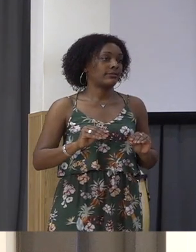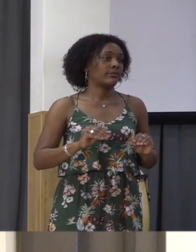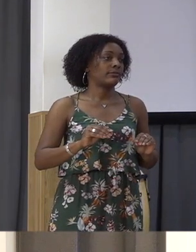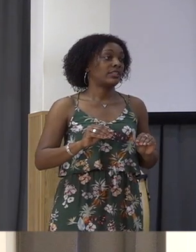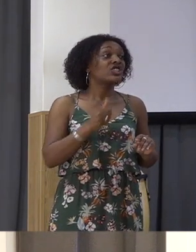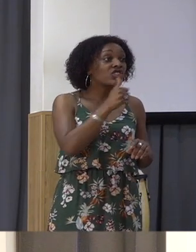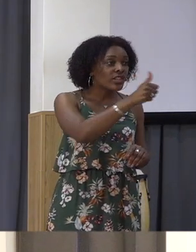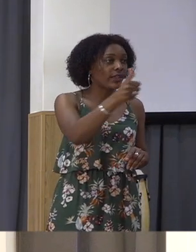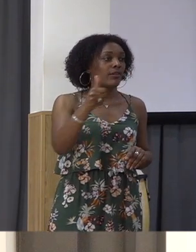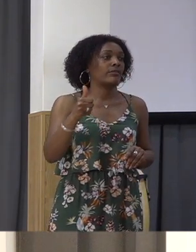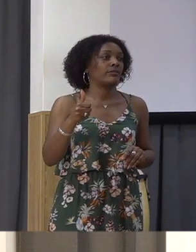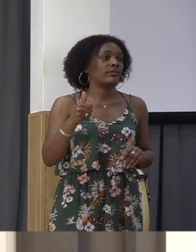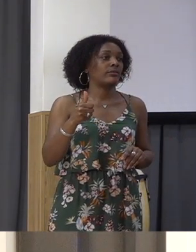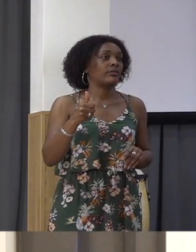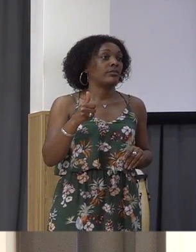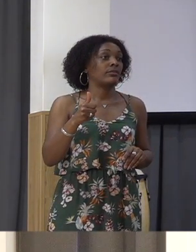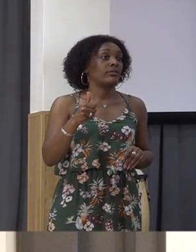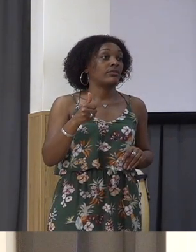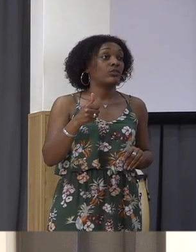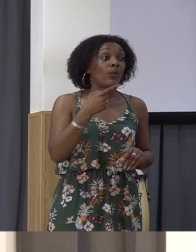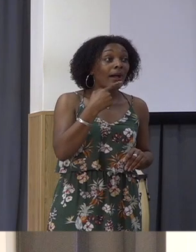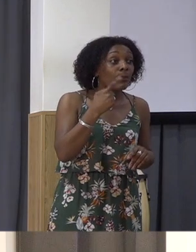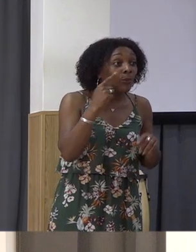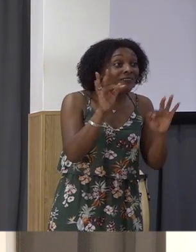Et là, je m'adresse cette fois à chacun.